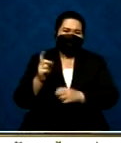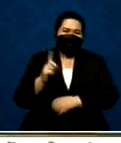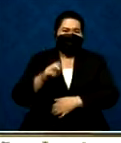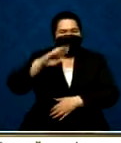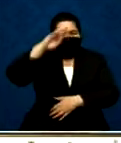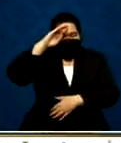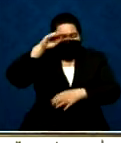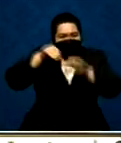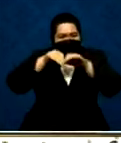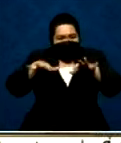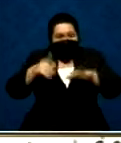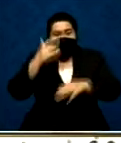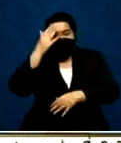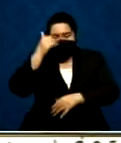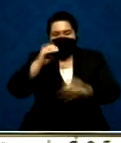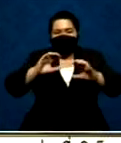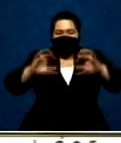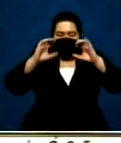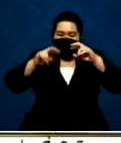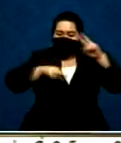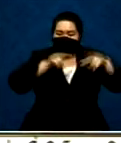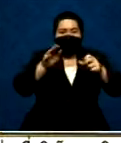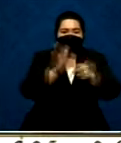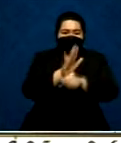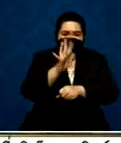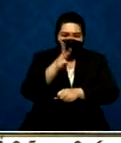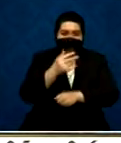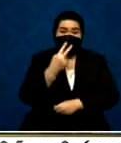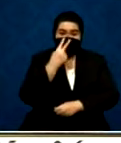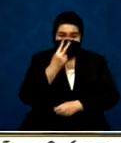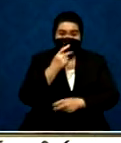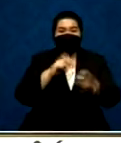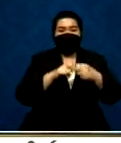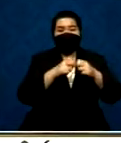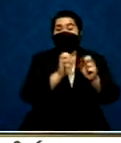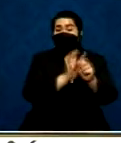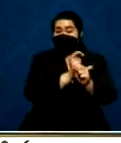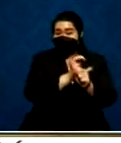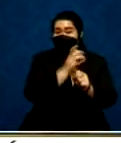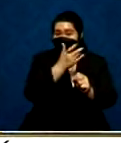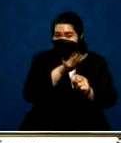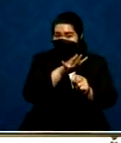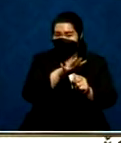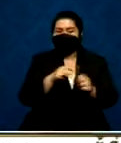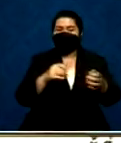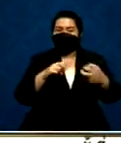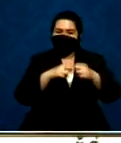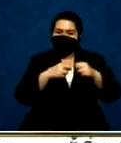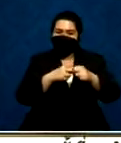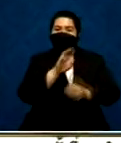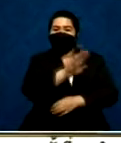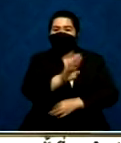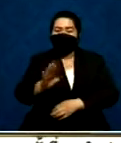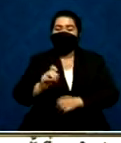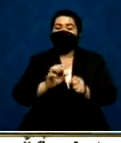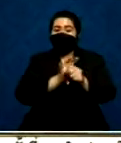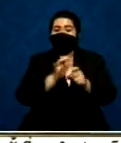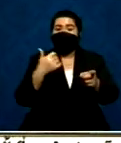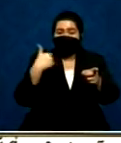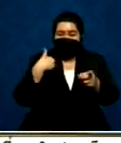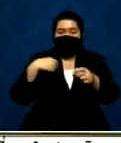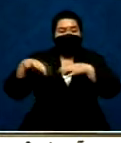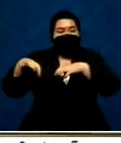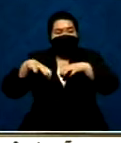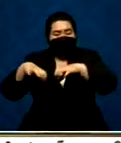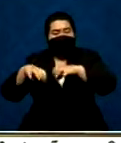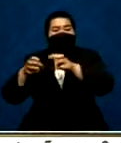โรคระบาดขึ้นเราเรียนรู้จากโควิดแล้วว่าทุกประเทศที่เจอโควิดเหมือนกันแต่บริหารราชการไม่เหมือนกันนั้นจัดการโรคได้ต่